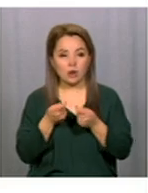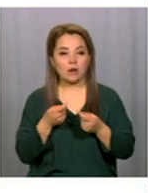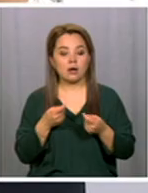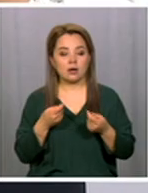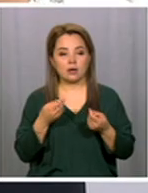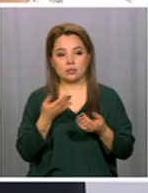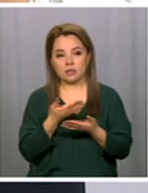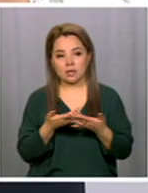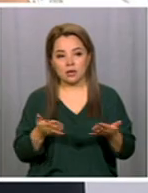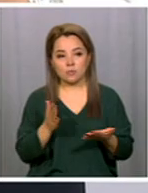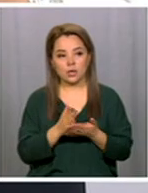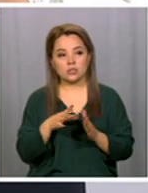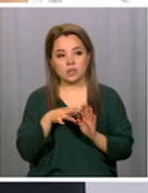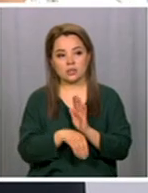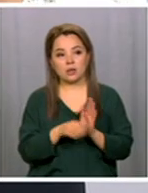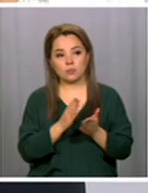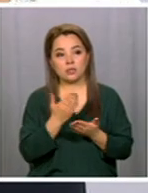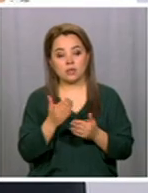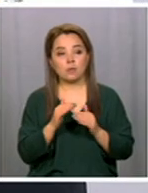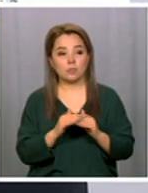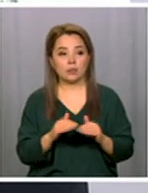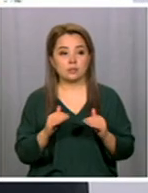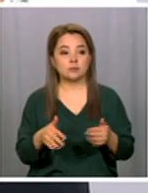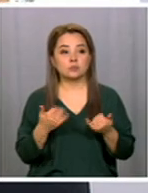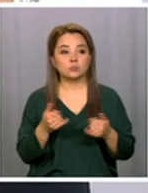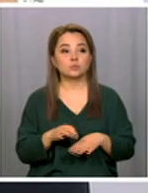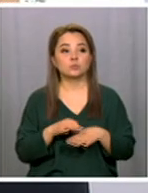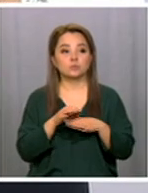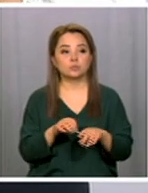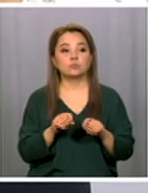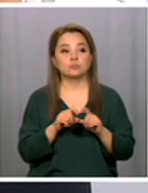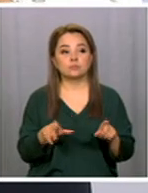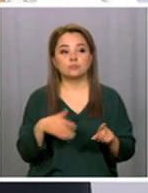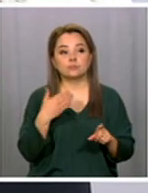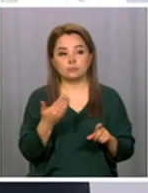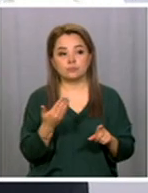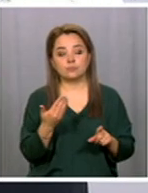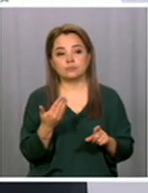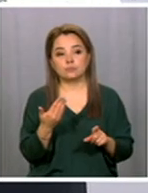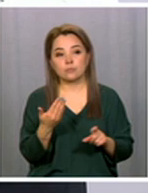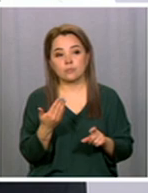жатады. Енді балалар, бүгінгі өтетін сабағымызда